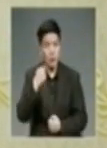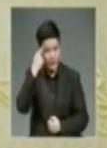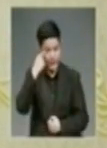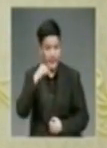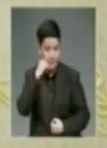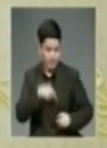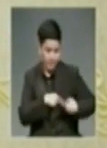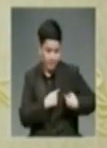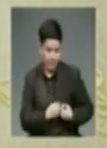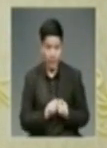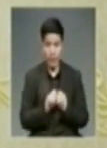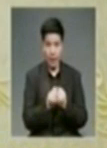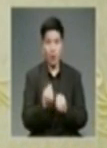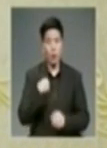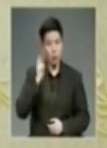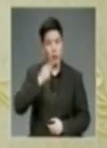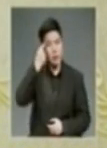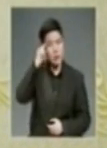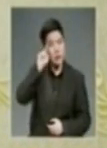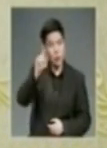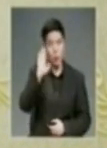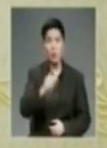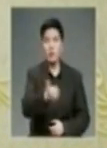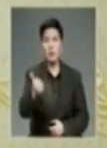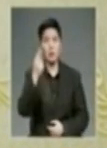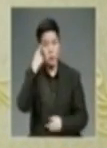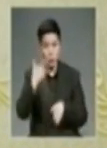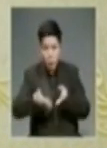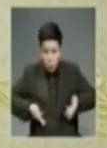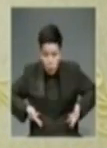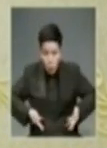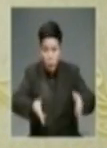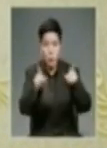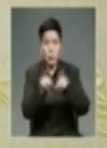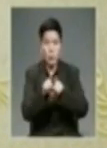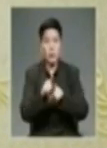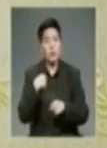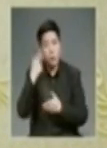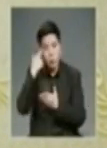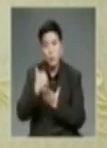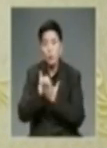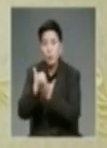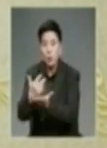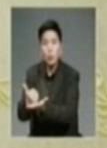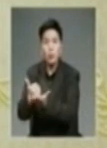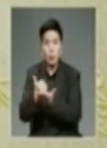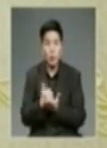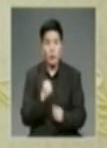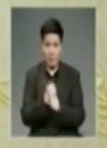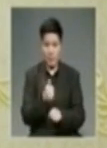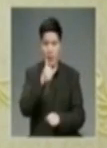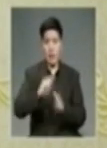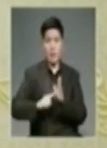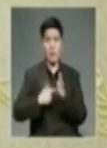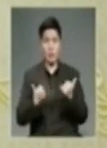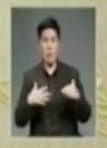จเราต้องเห็นอกเห็นใจผู้อื่นที่ใช้ถนนอยู่ด้วยกันนะครับบนท้องถนนด้วยความถ้อยทีถ้อยอาศัยเราสามารถทำได้ทันทีนะครับมันจะล